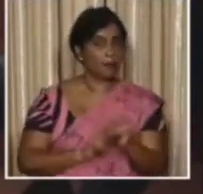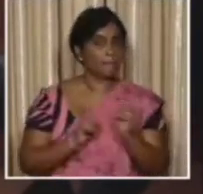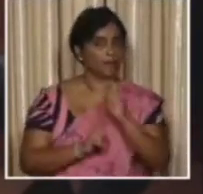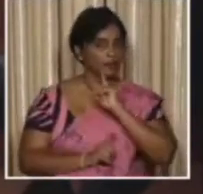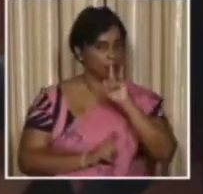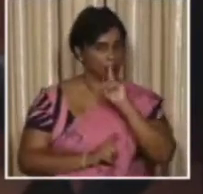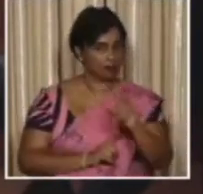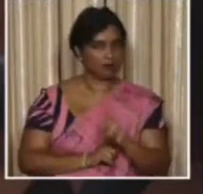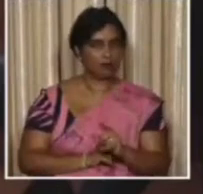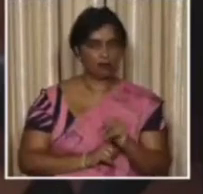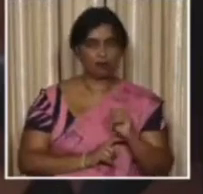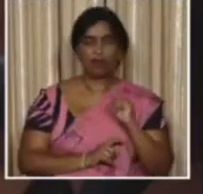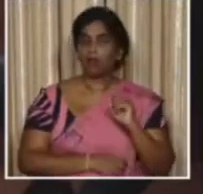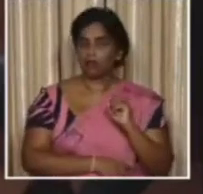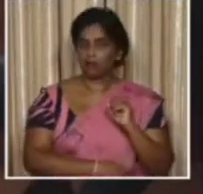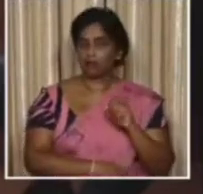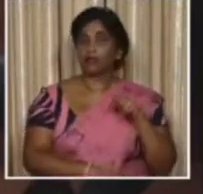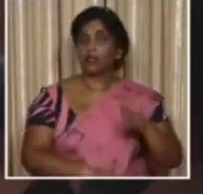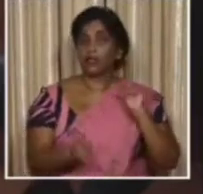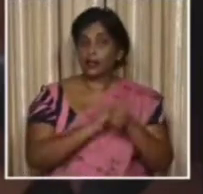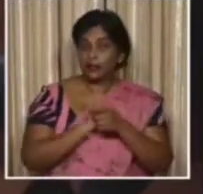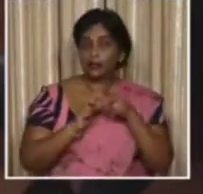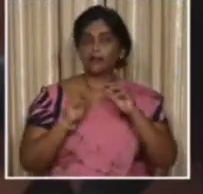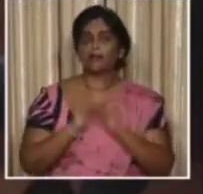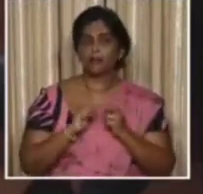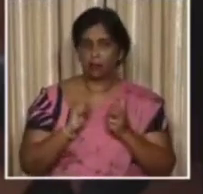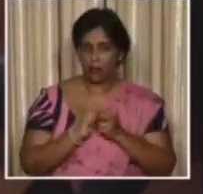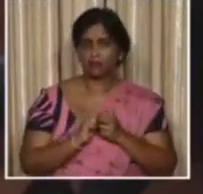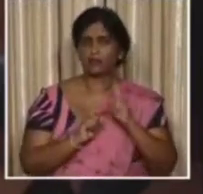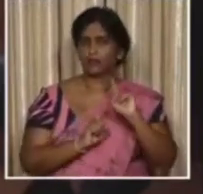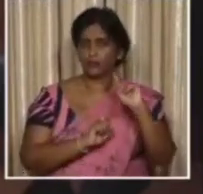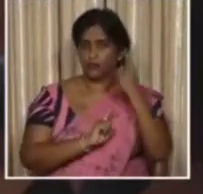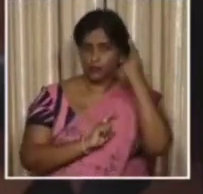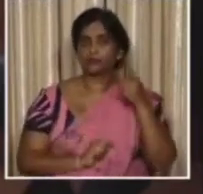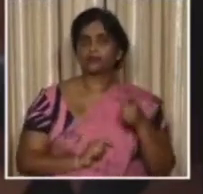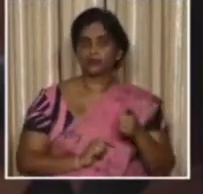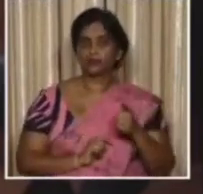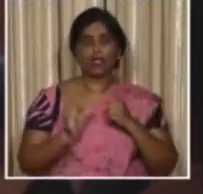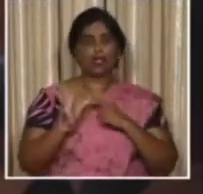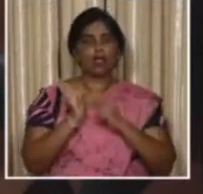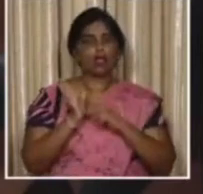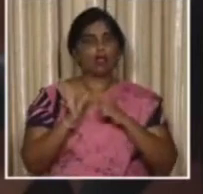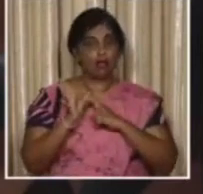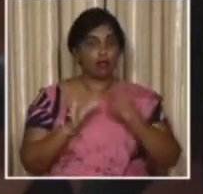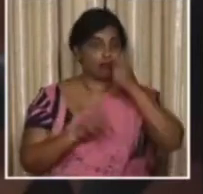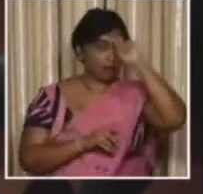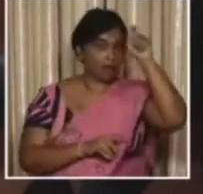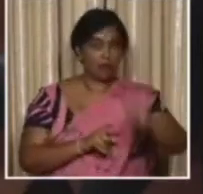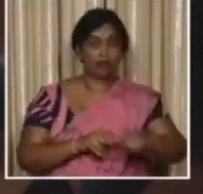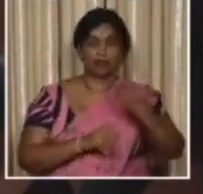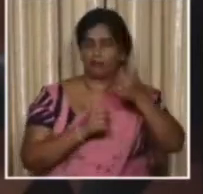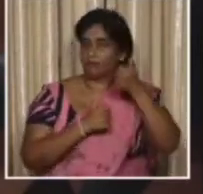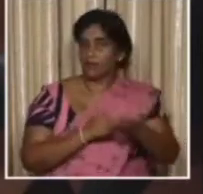කියන්නේ මොකද මේ ක්‍රිකට් අර්බුදයේ ඉස්සරලම ආනා පුංචේ වල වැනි වැදගත් මහතුරු පළව